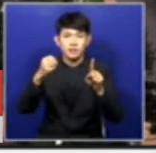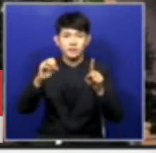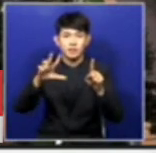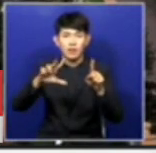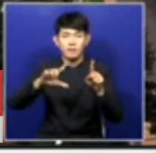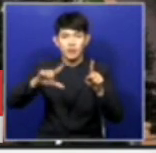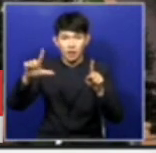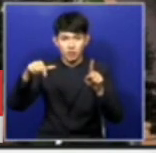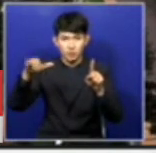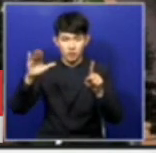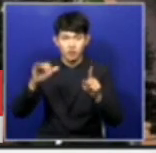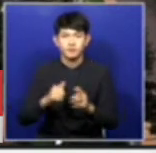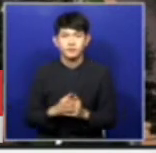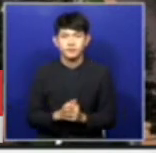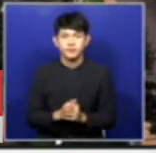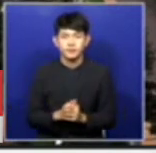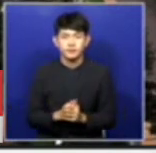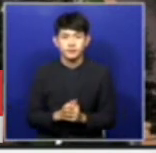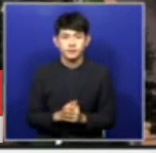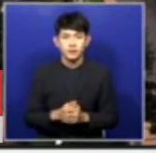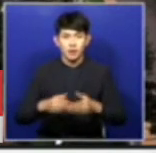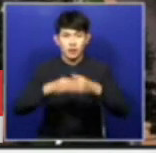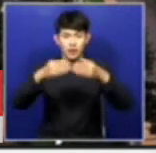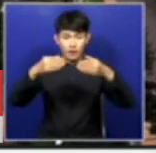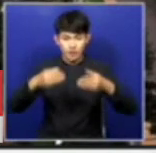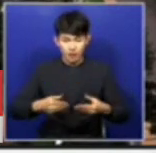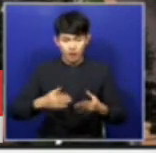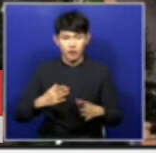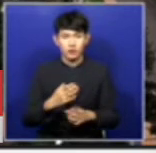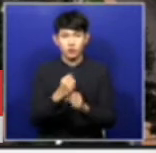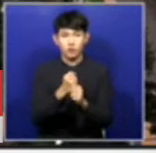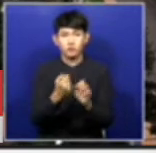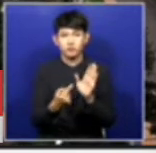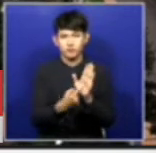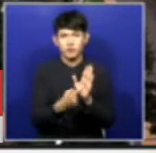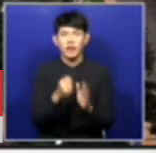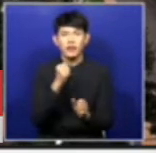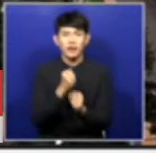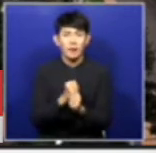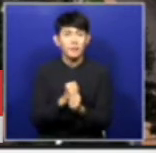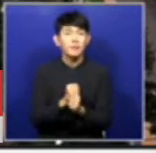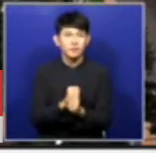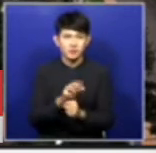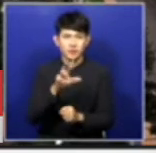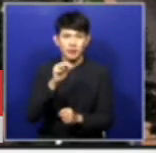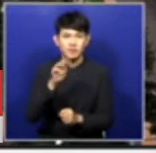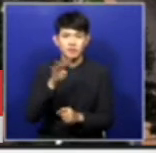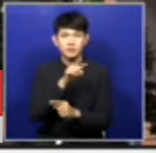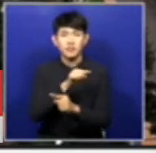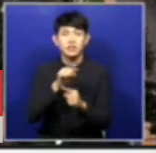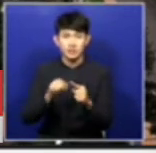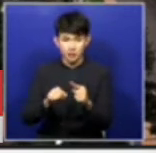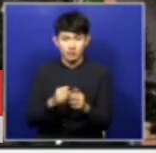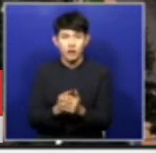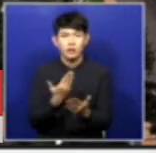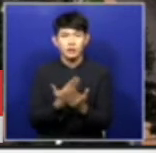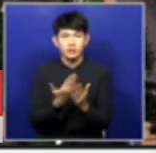เศษในรายงานบอกว่าท่านทำไปแค่ 34% คือใช้เงิน